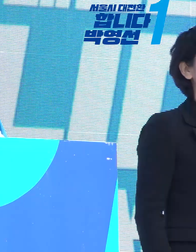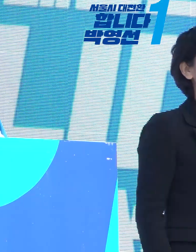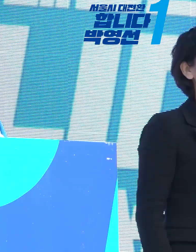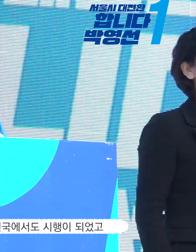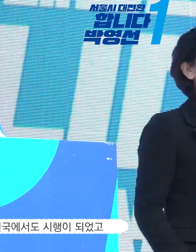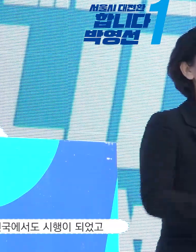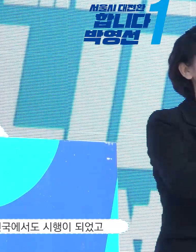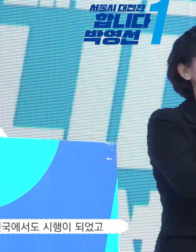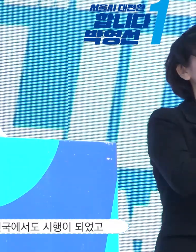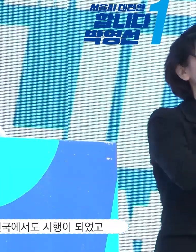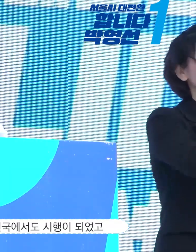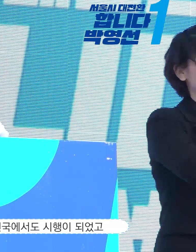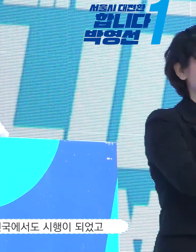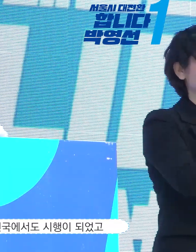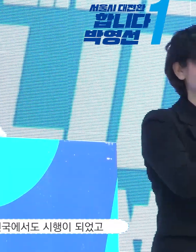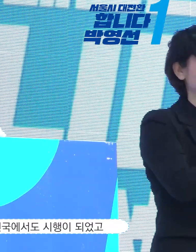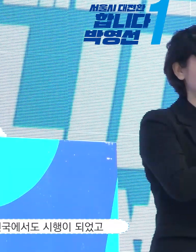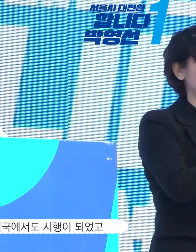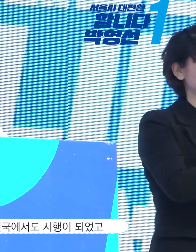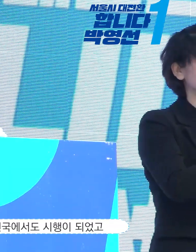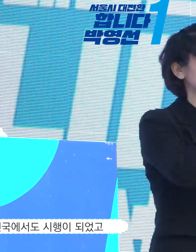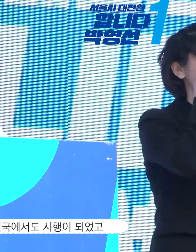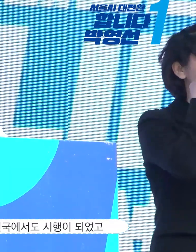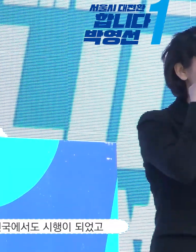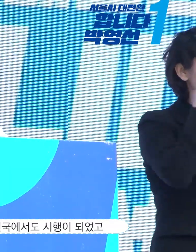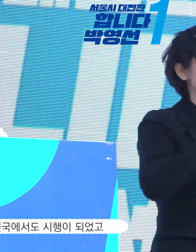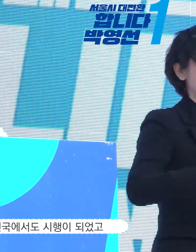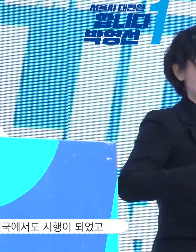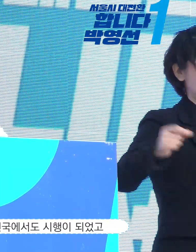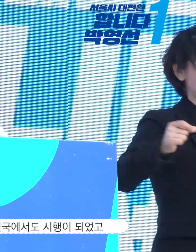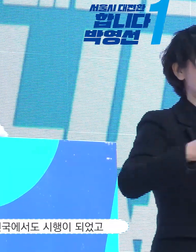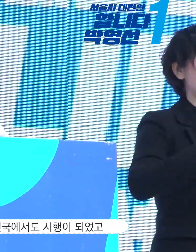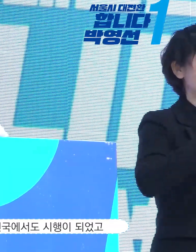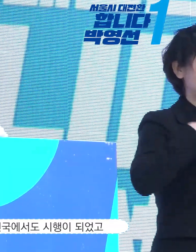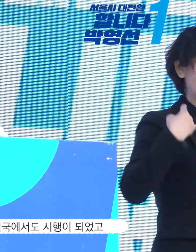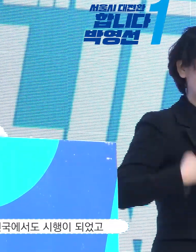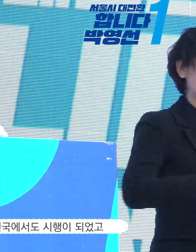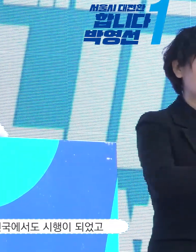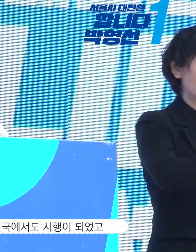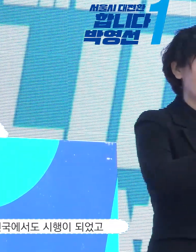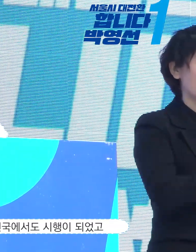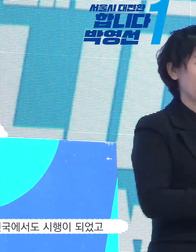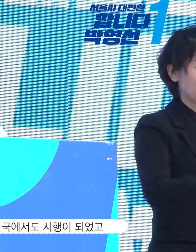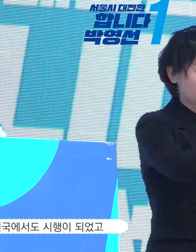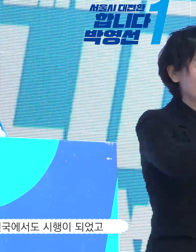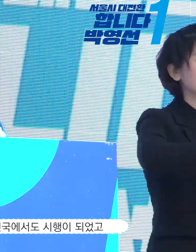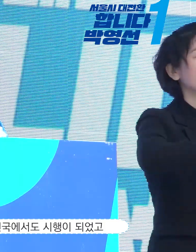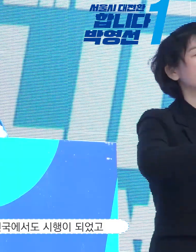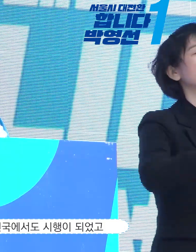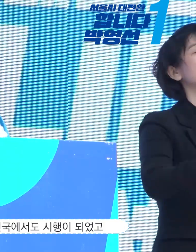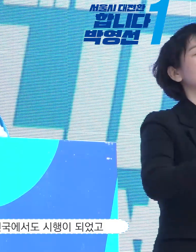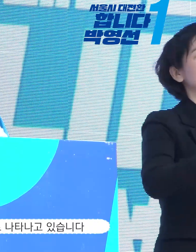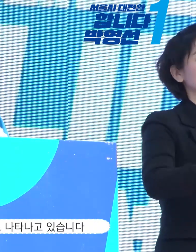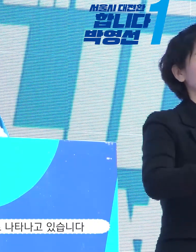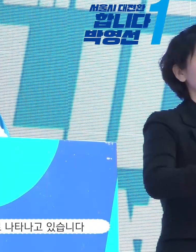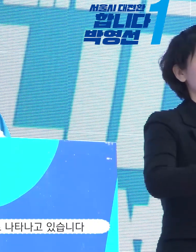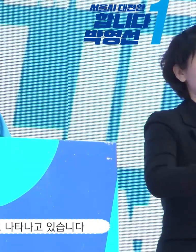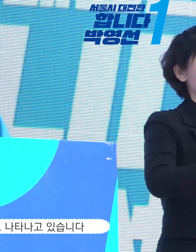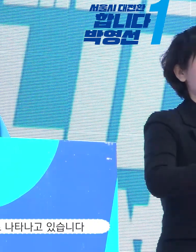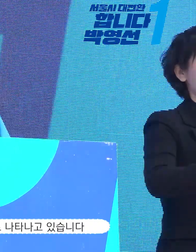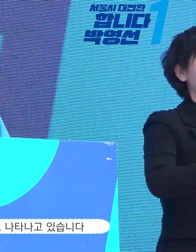이러한 제도는 미국과 일본, 프랑스 등 여러 선진국에서도 시행이 되었고 또 그